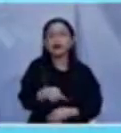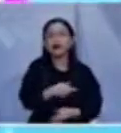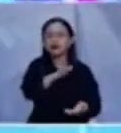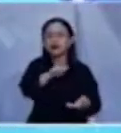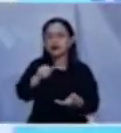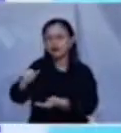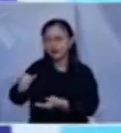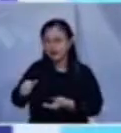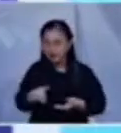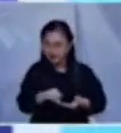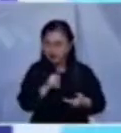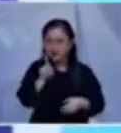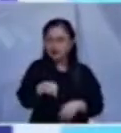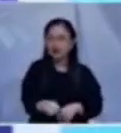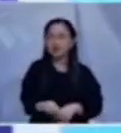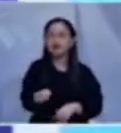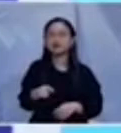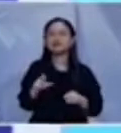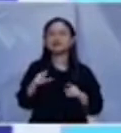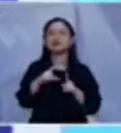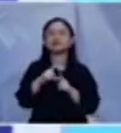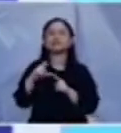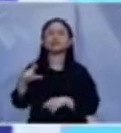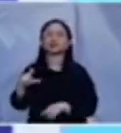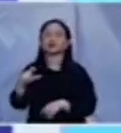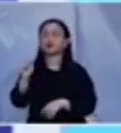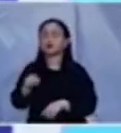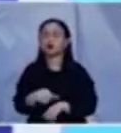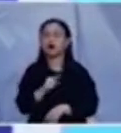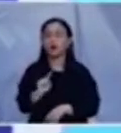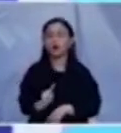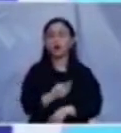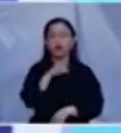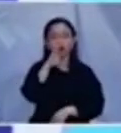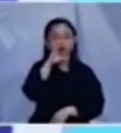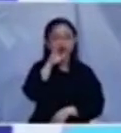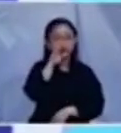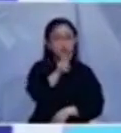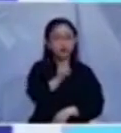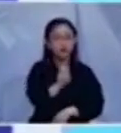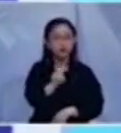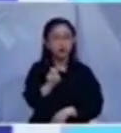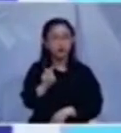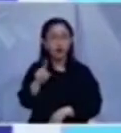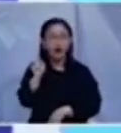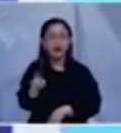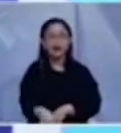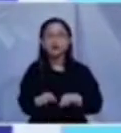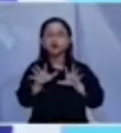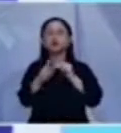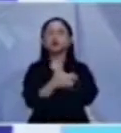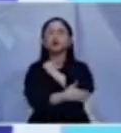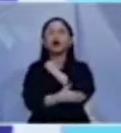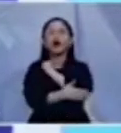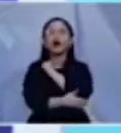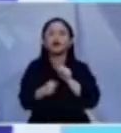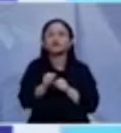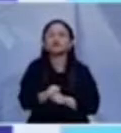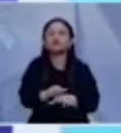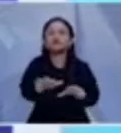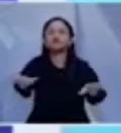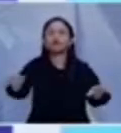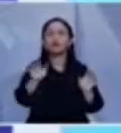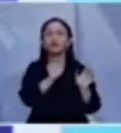dari Pusat Pengendalian dan Penyakit CDC, hingga awal Agustus 2022 terdapat 10 negara dengan kasus monkeypox